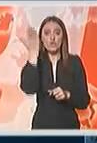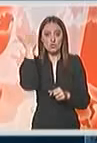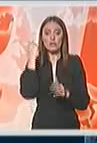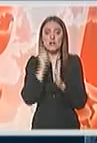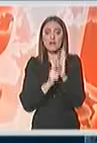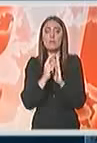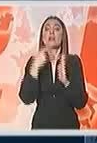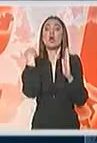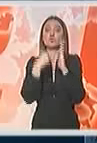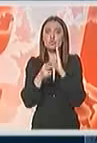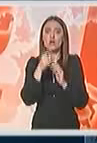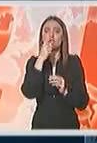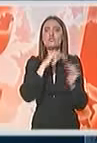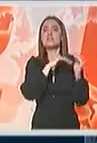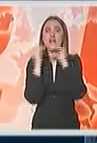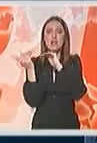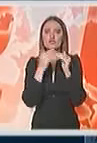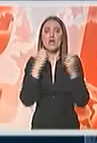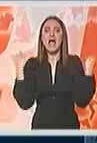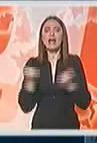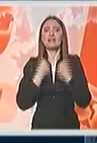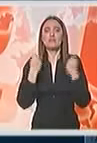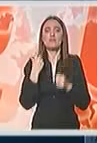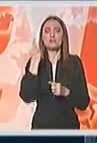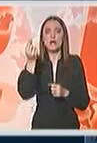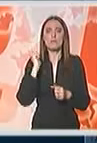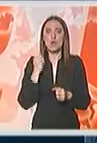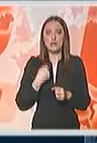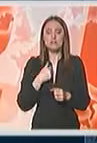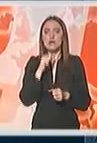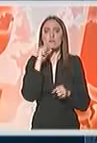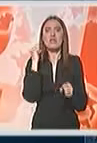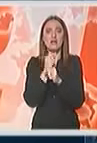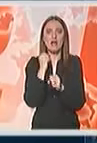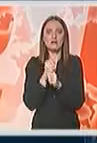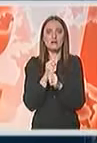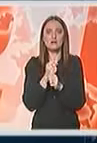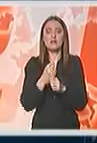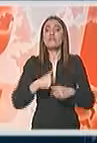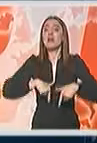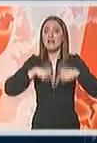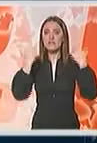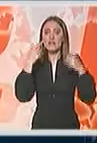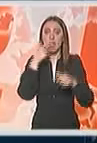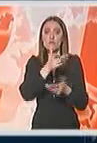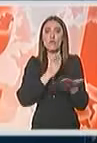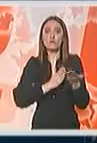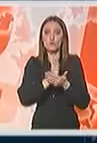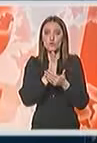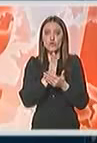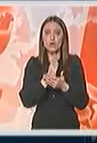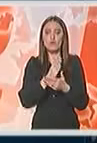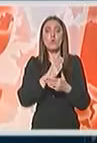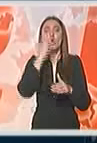tužilaštvo će sarađivati aktivno sa policijom i raditi na rasvetljavanju ovog slučaja